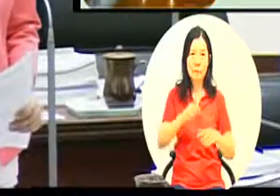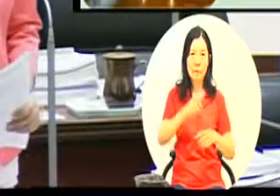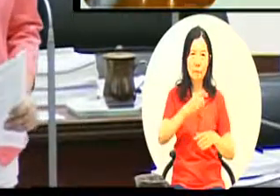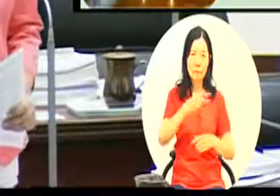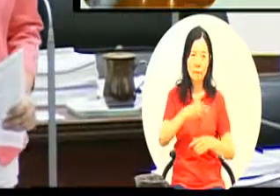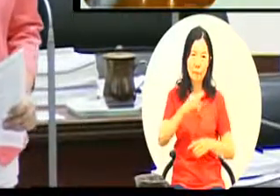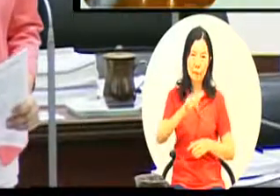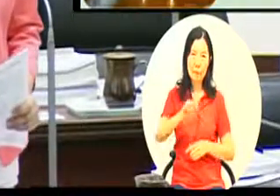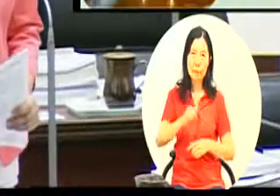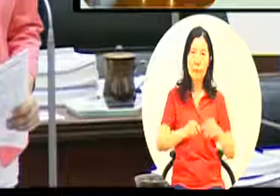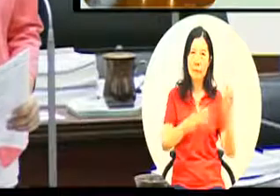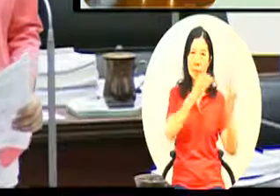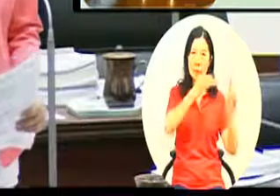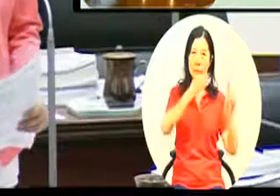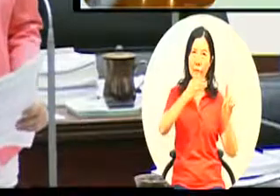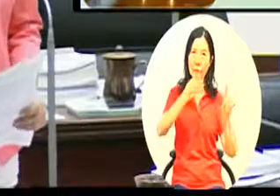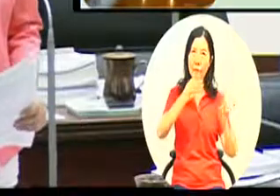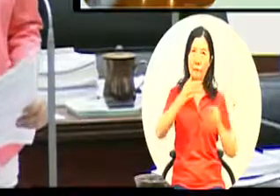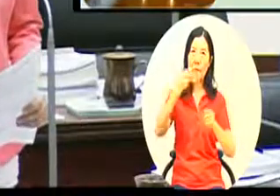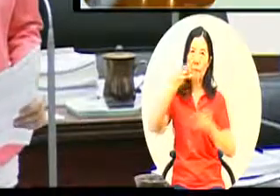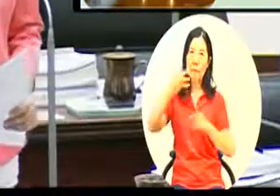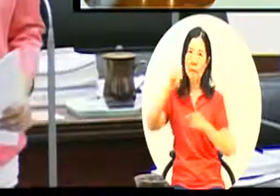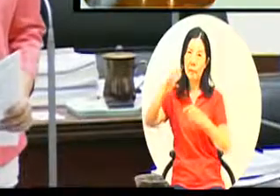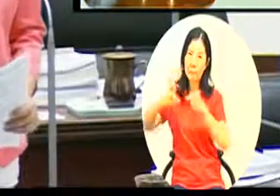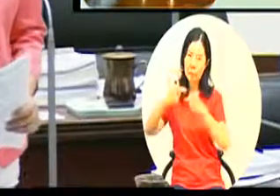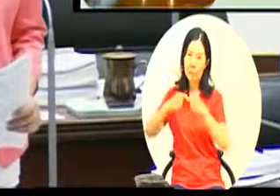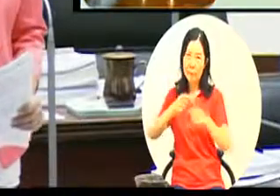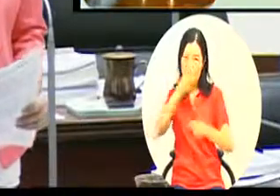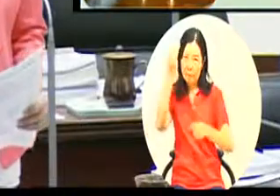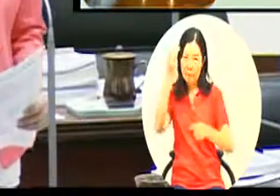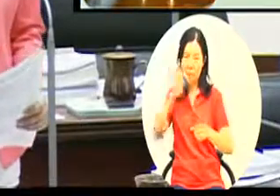在1986年发现的，可追溯到